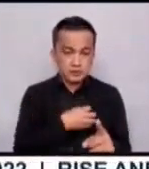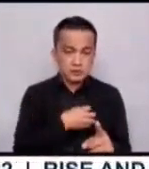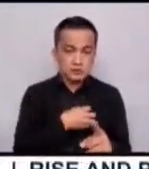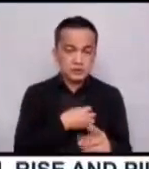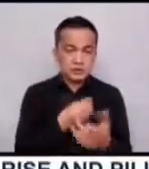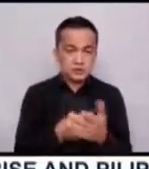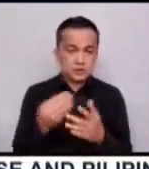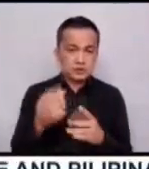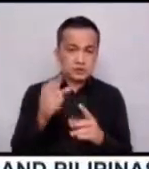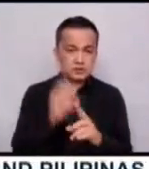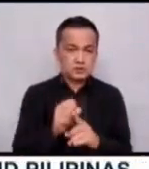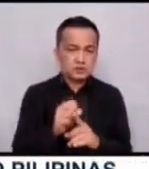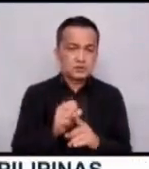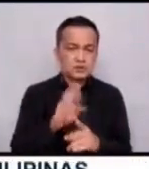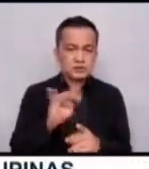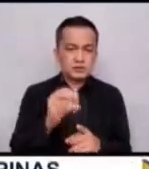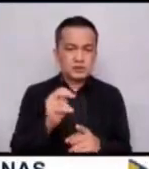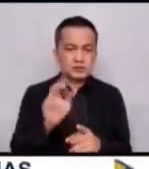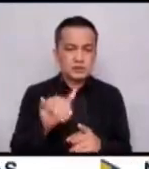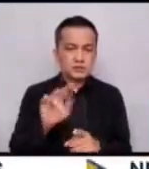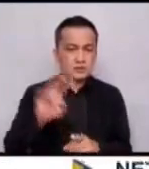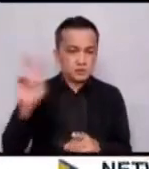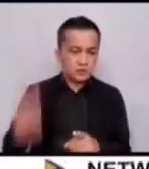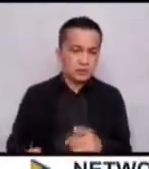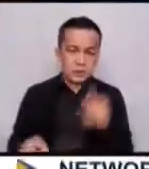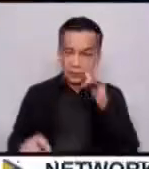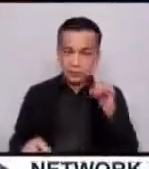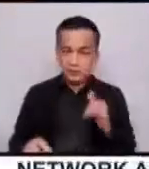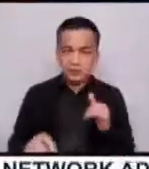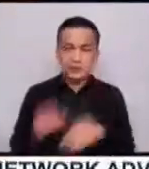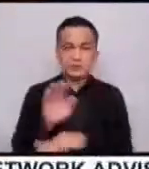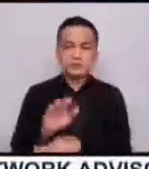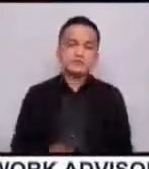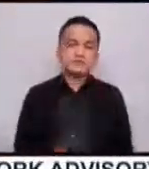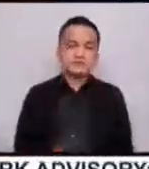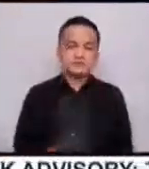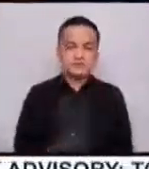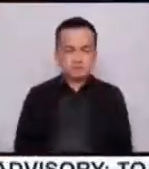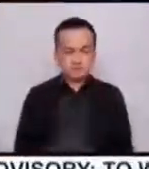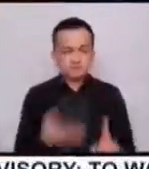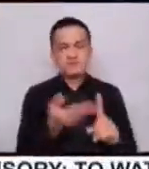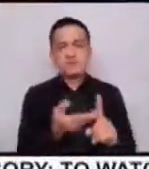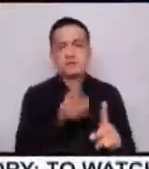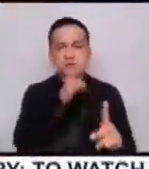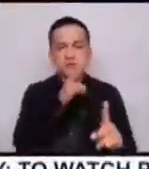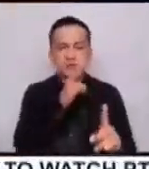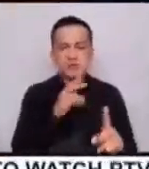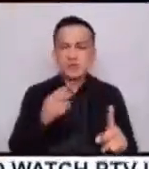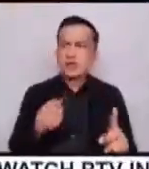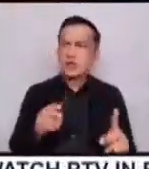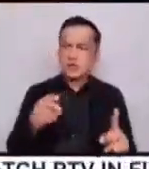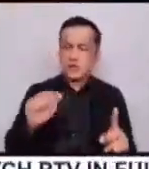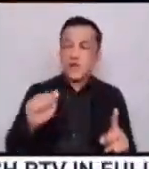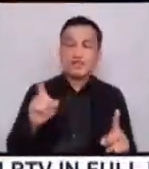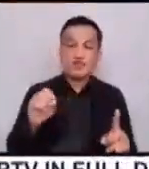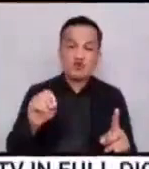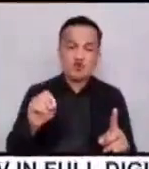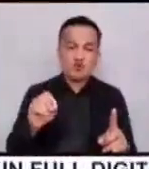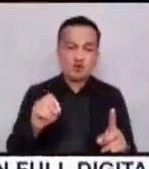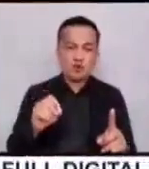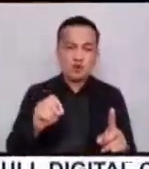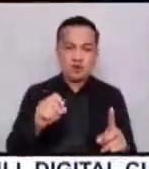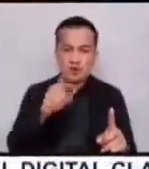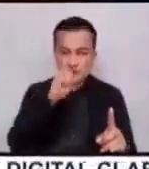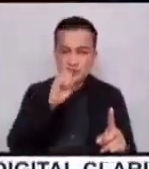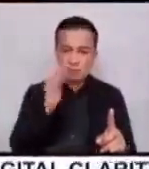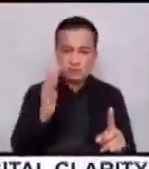1, Bignay, Valenzuela City kahapon ng hapon. Nakilalang drug suspect na si alias Ado, 50 taong gulang. Nakumpiska